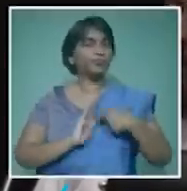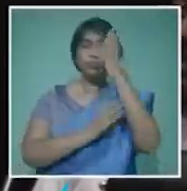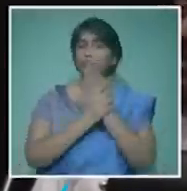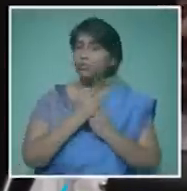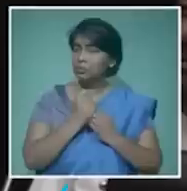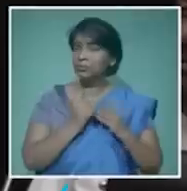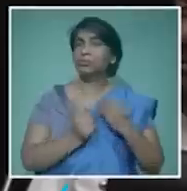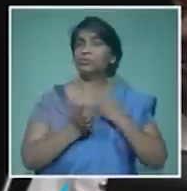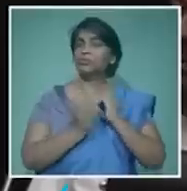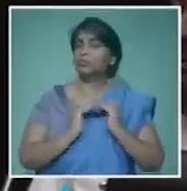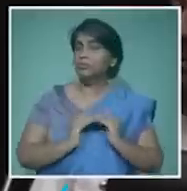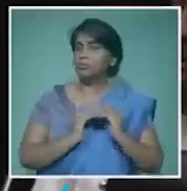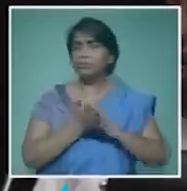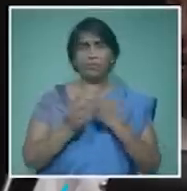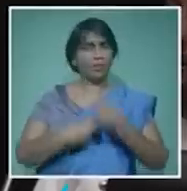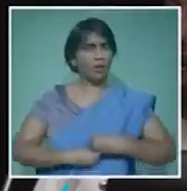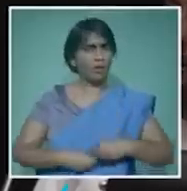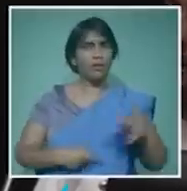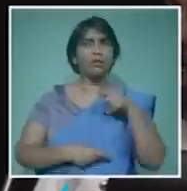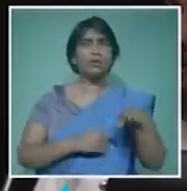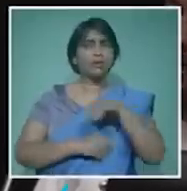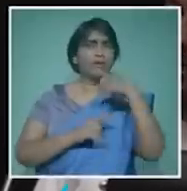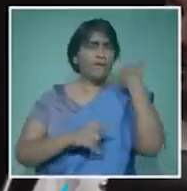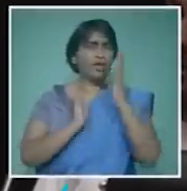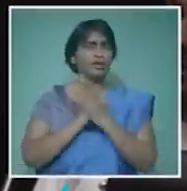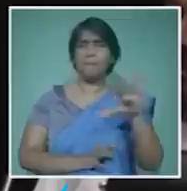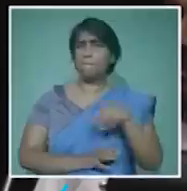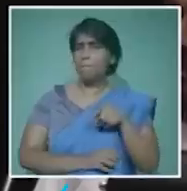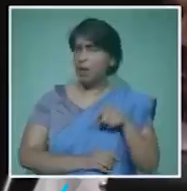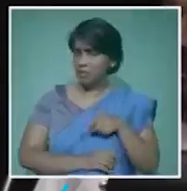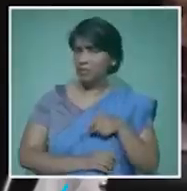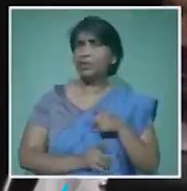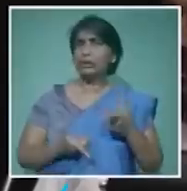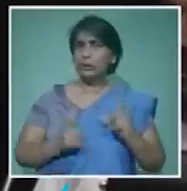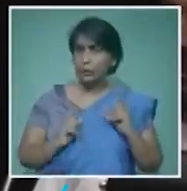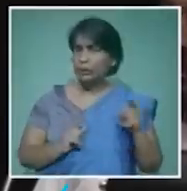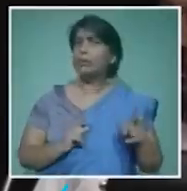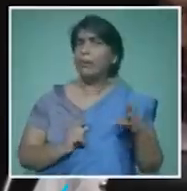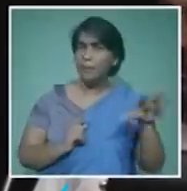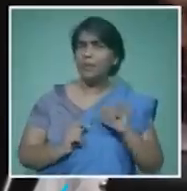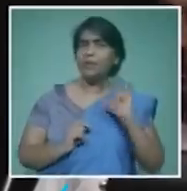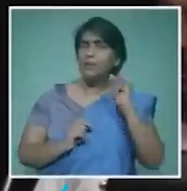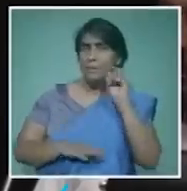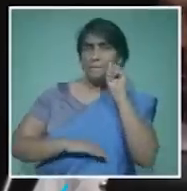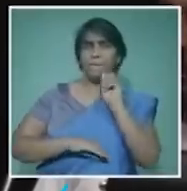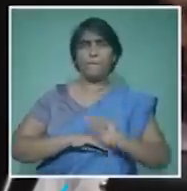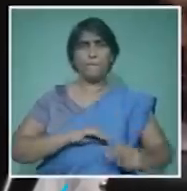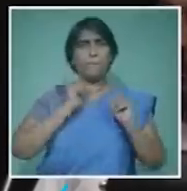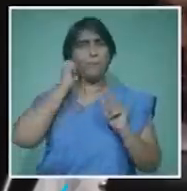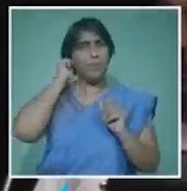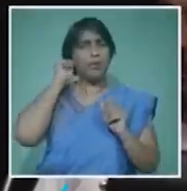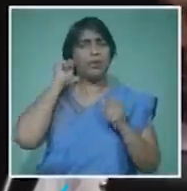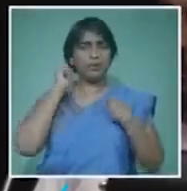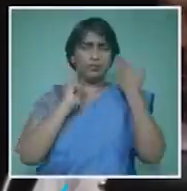ආගමික සහජීවනය විනාශ කරන්න මේ සමාජ මාධ්‍ය පාවිච්චි කරලා එක් යම් කිසි තන සංවිධානාත්මක විශේෂයෙන්